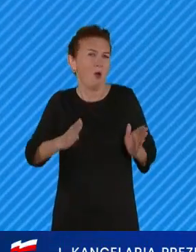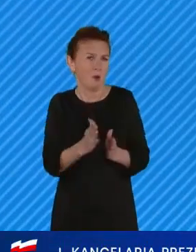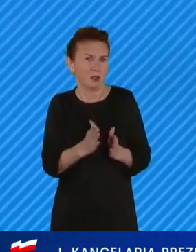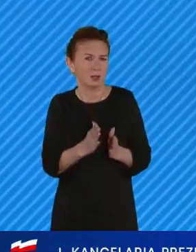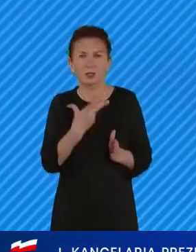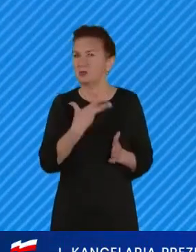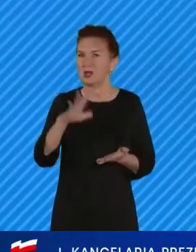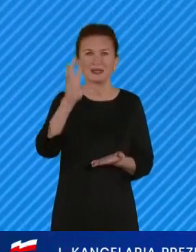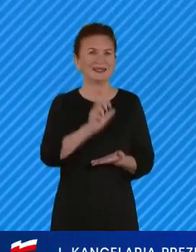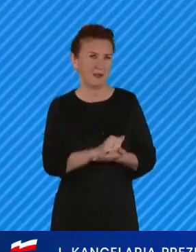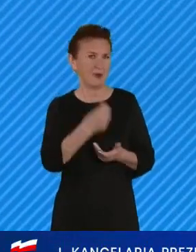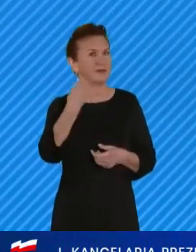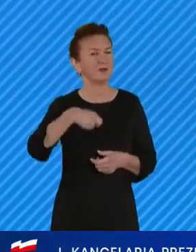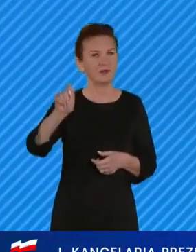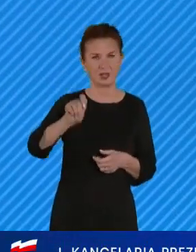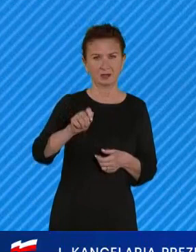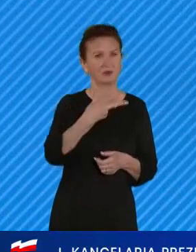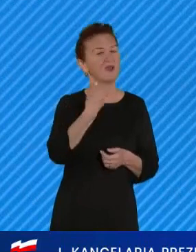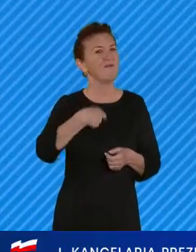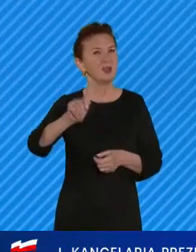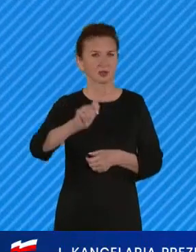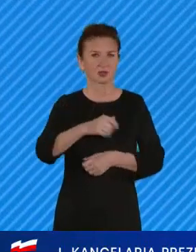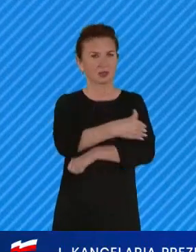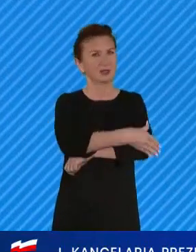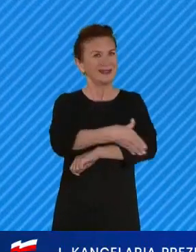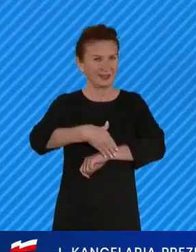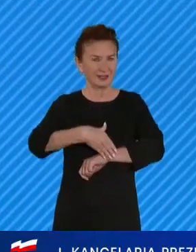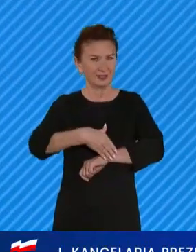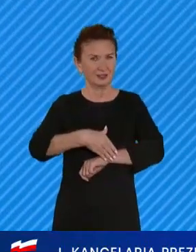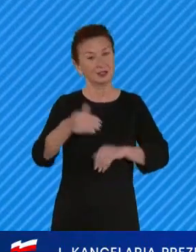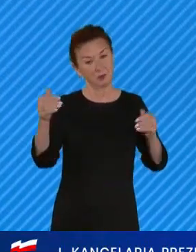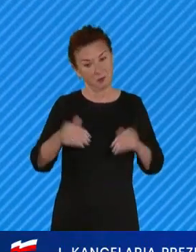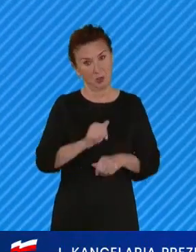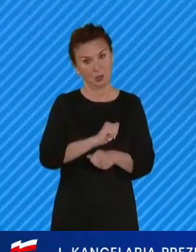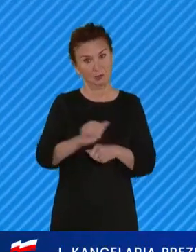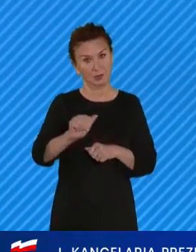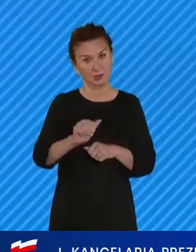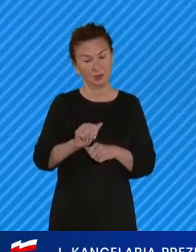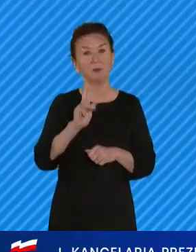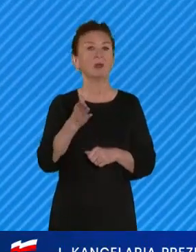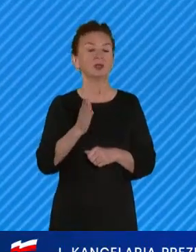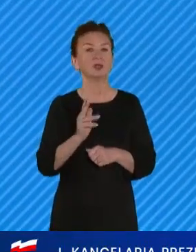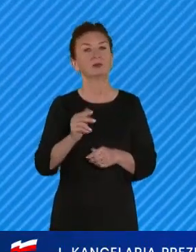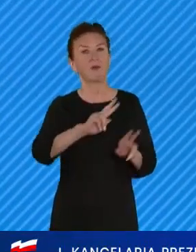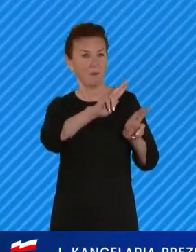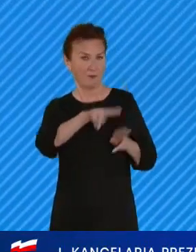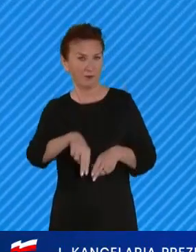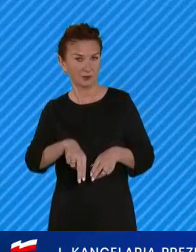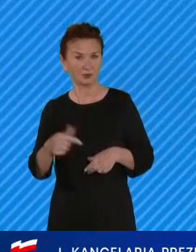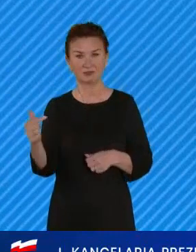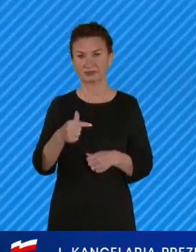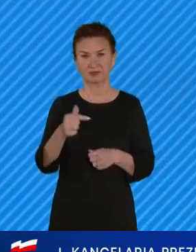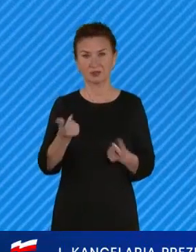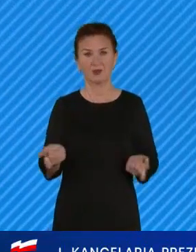zamawiać wyjazdów, nie wyjeżdżać ani za granicę, bo może się okazać, że będzie potrzebna kwarantanna po powrocie,